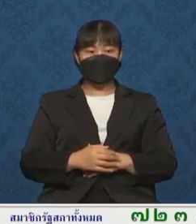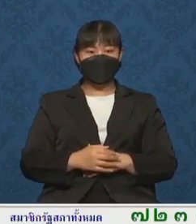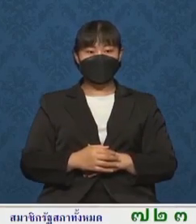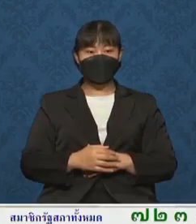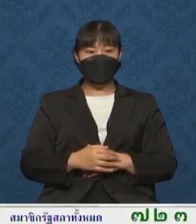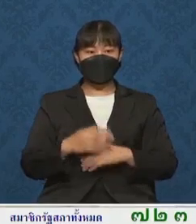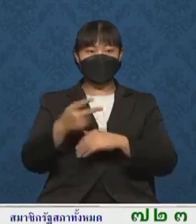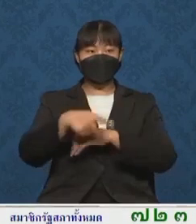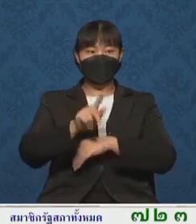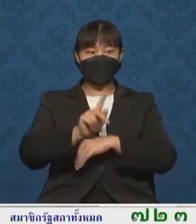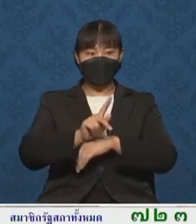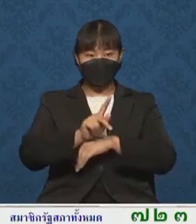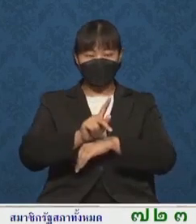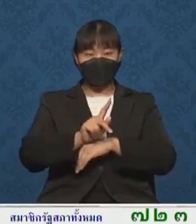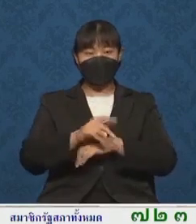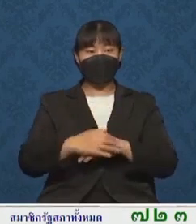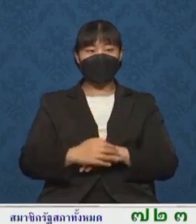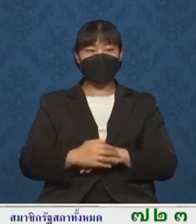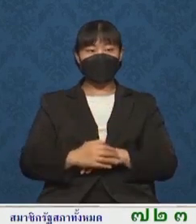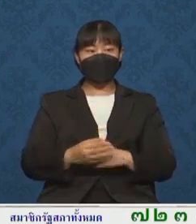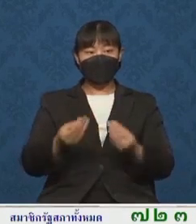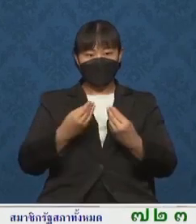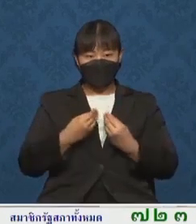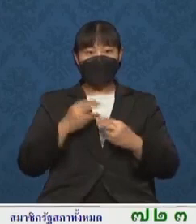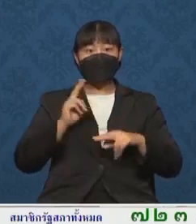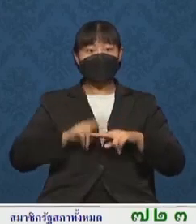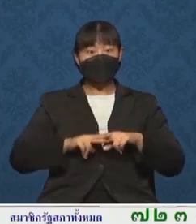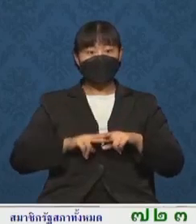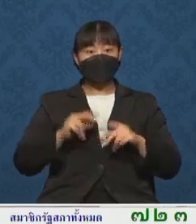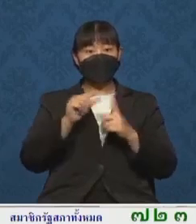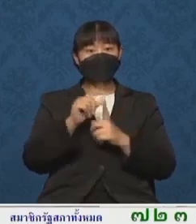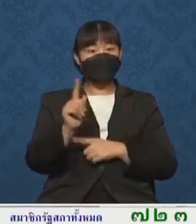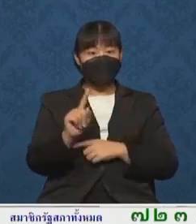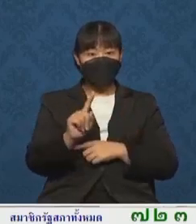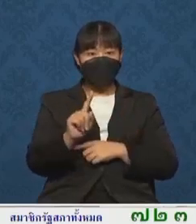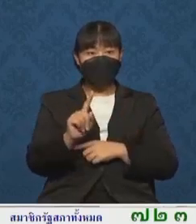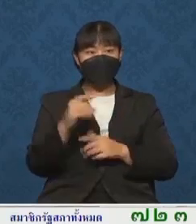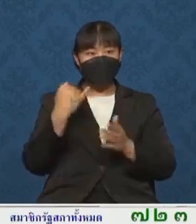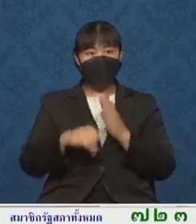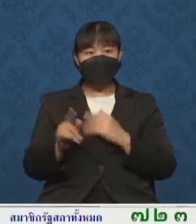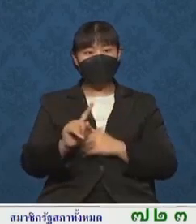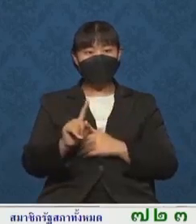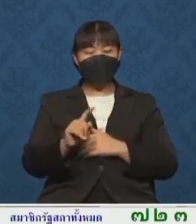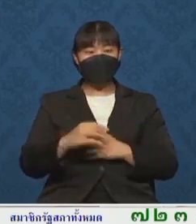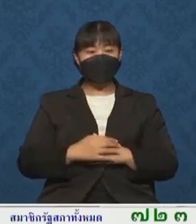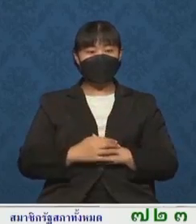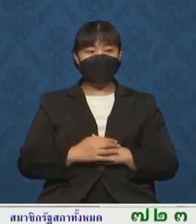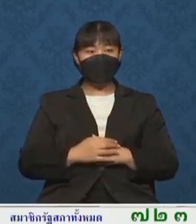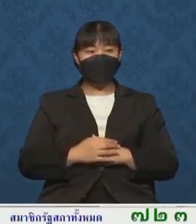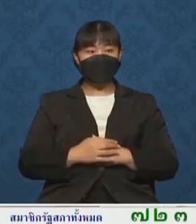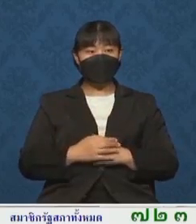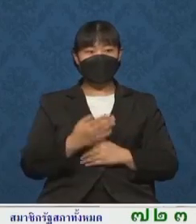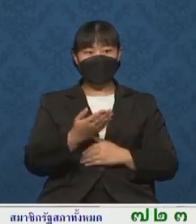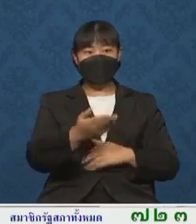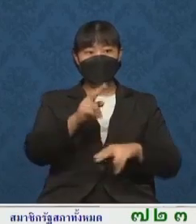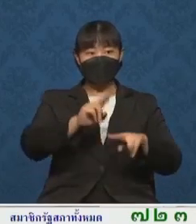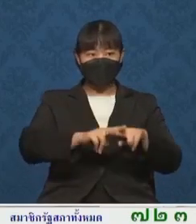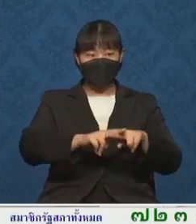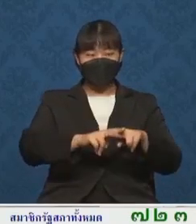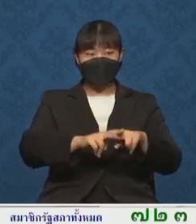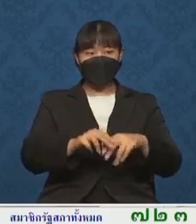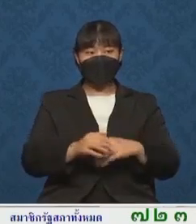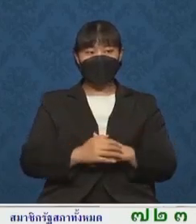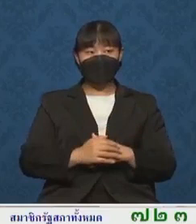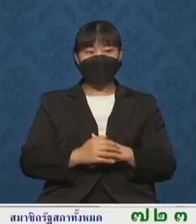ครับท่านใช่ผมตั้งราคาผมพูดคำไหนก็ต่างๆครับก็ปัญหาอะไรกันบ้างครับออกมาตรงธรรมทานข้อไม่ต้องเบอร์โทร